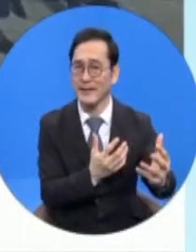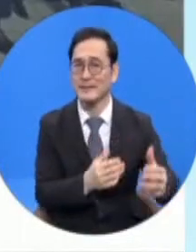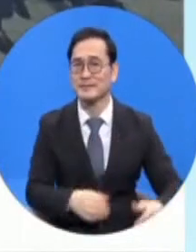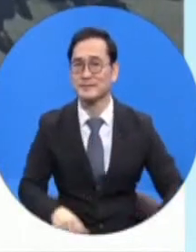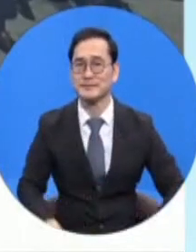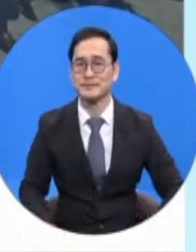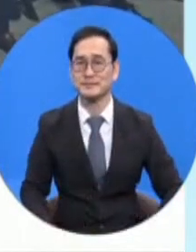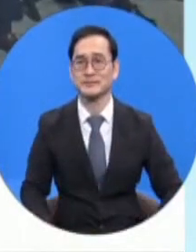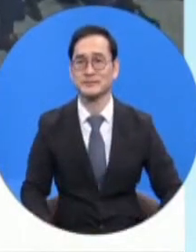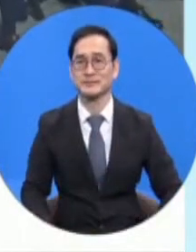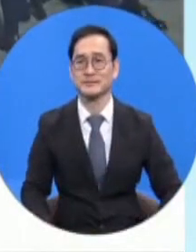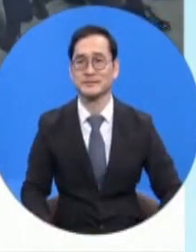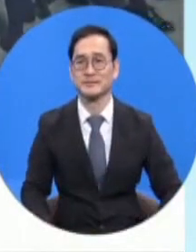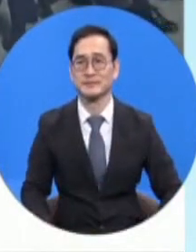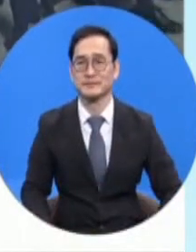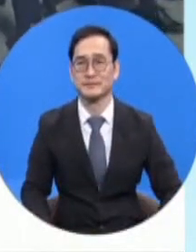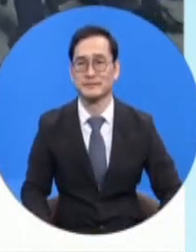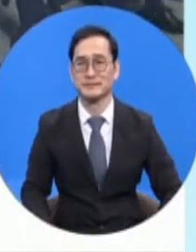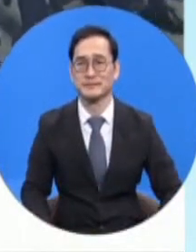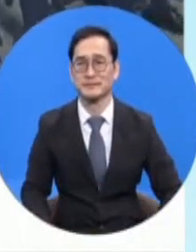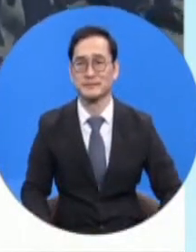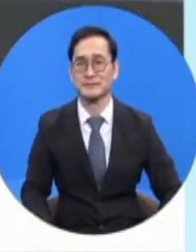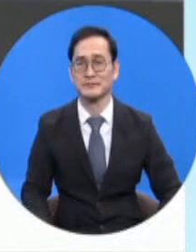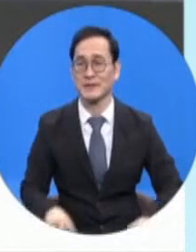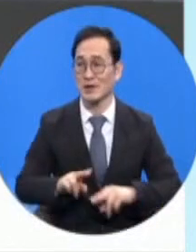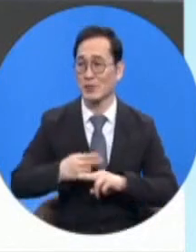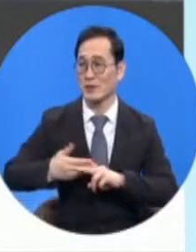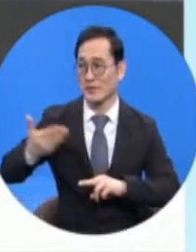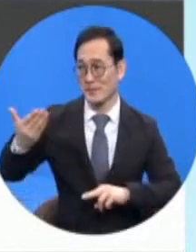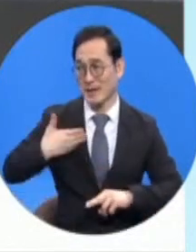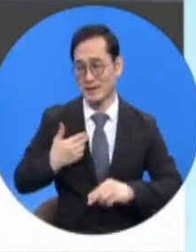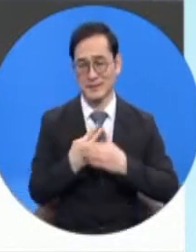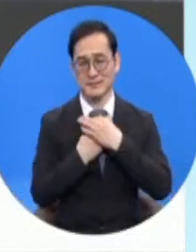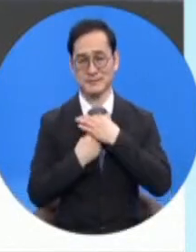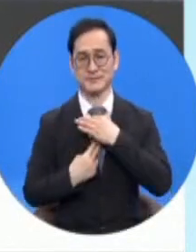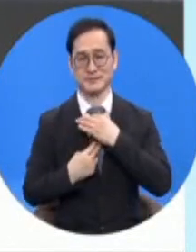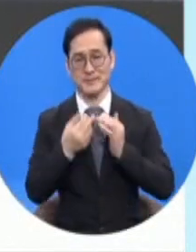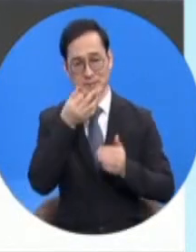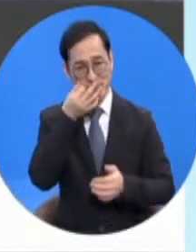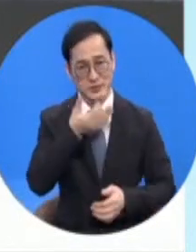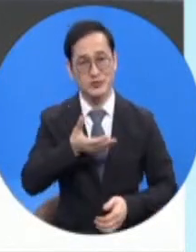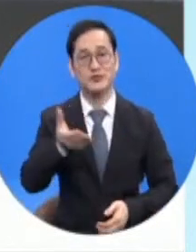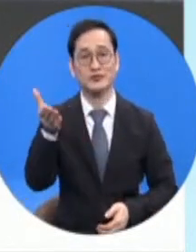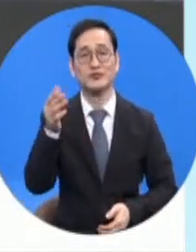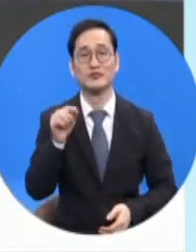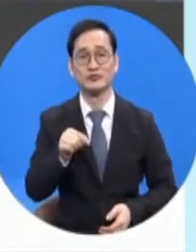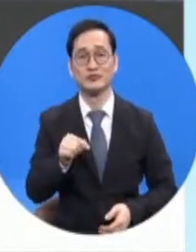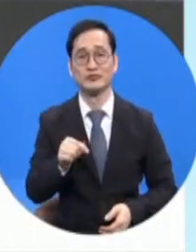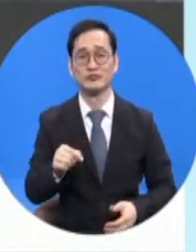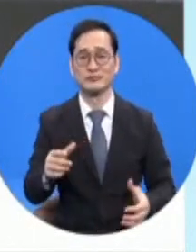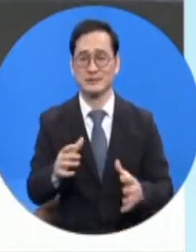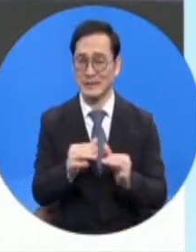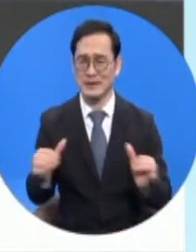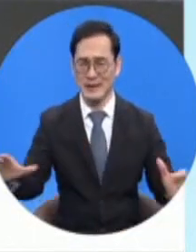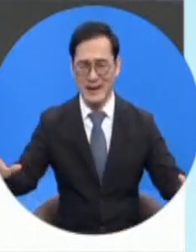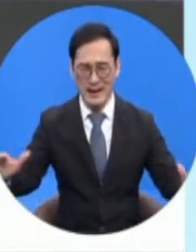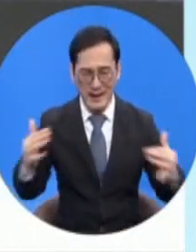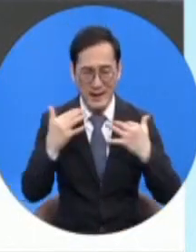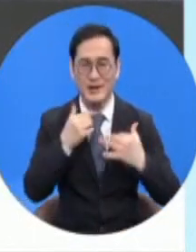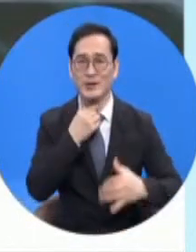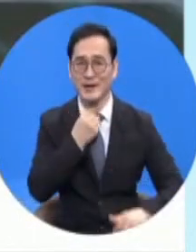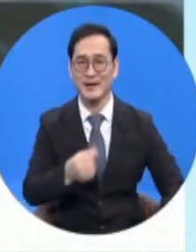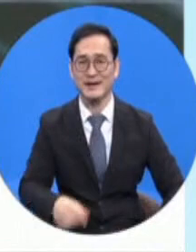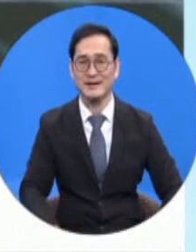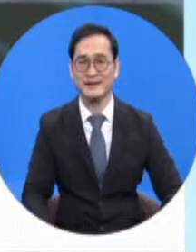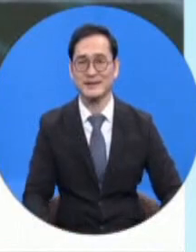받으면 기분 좋은 거 아니겠습니까? 네. 문재인 대통령으로부터 받은 넥타이를 보여주는 거는 너무나 당연한 그런 어떤 절차였다고 보였는데